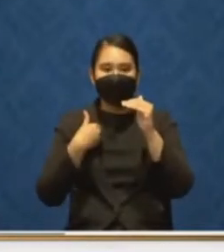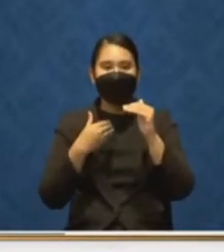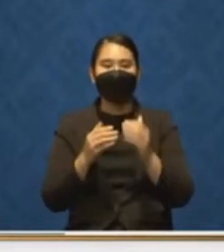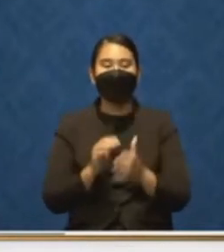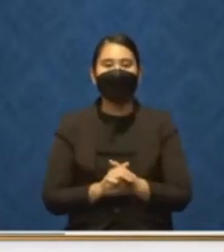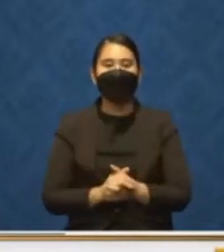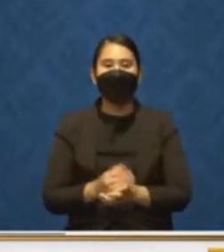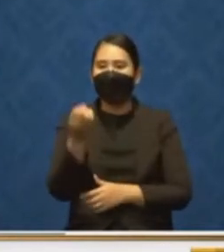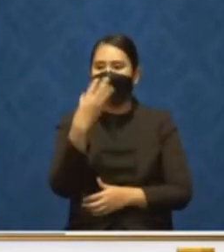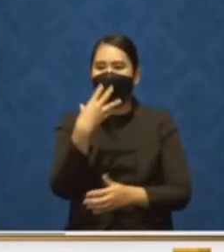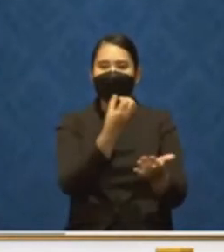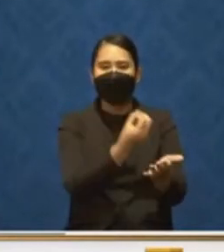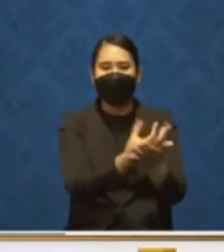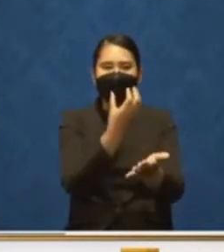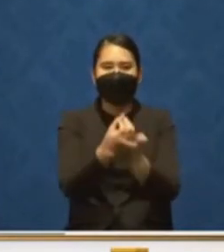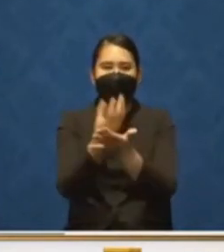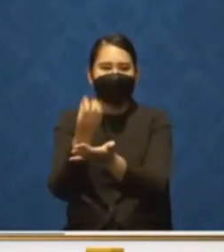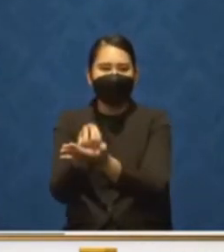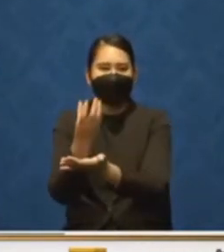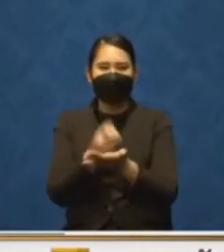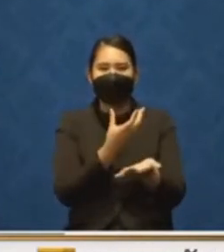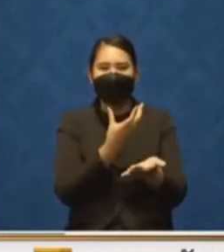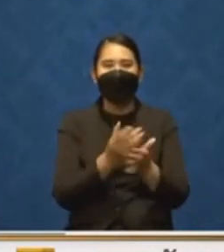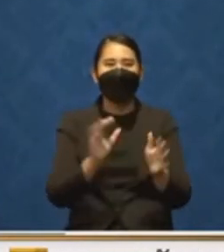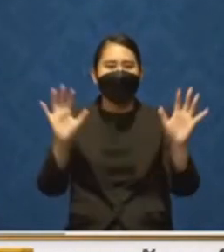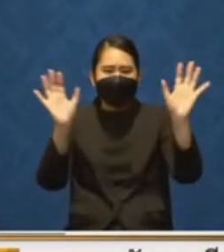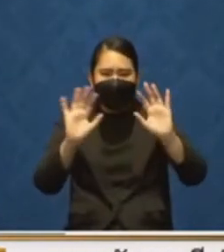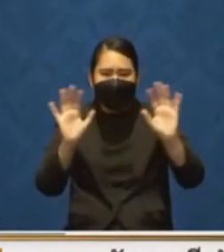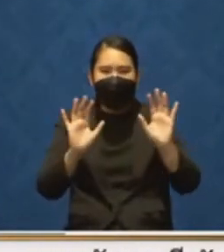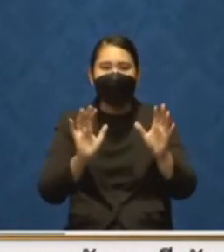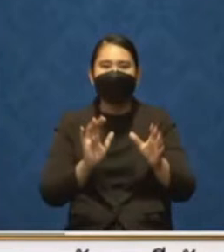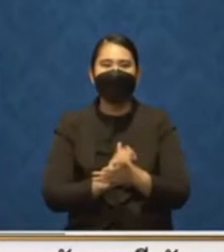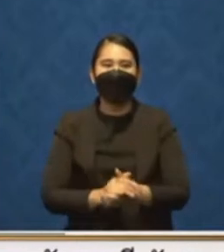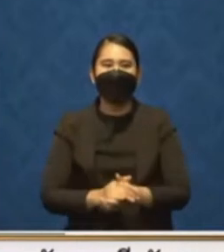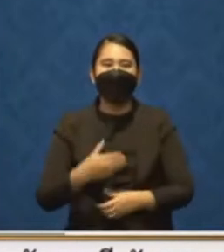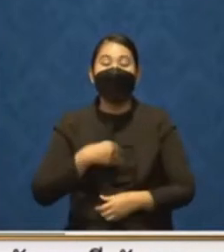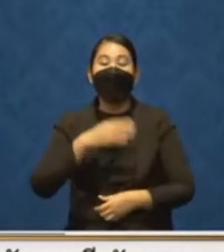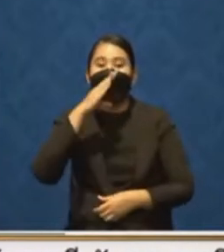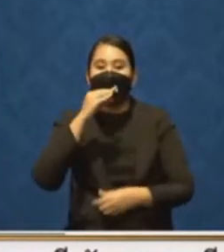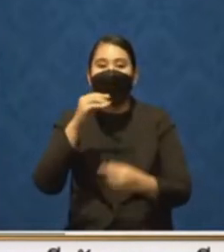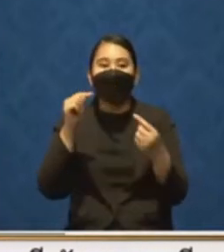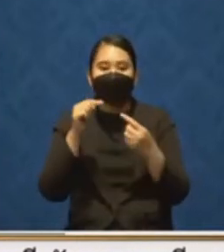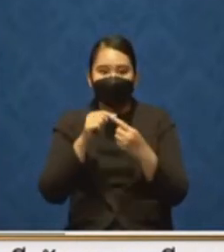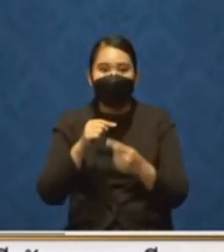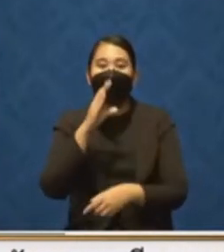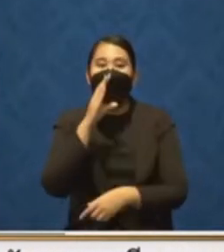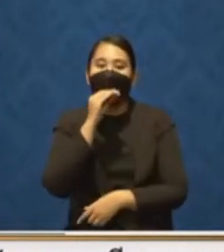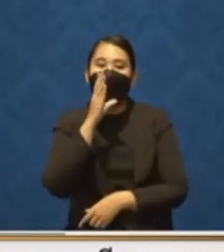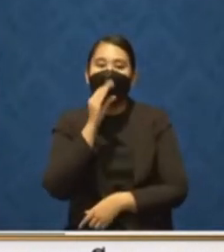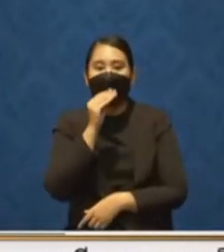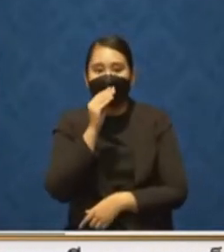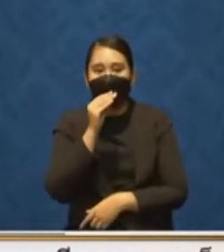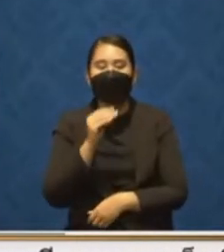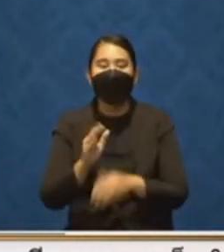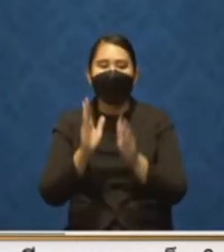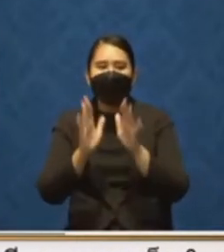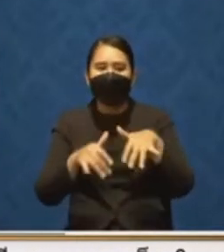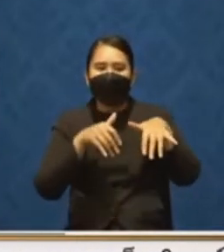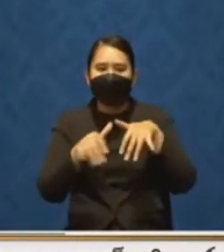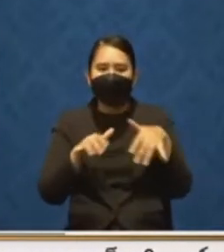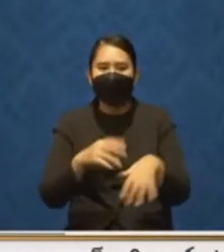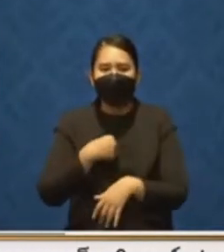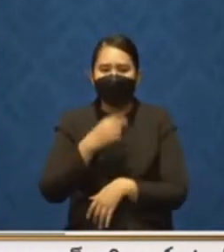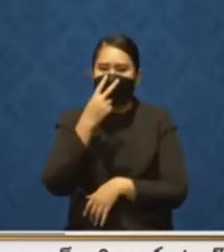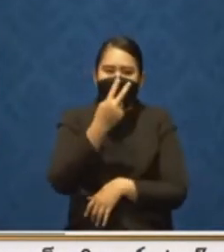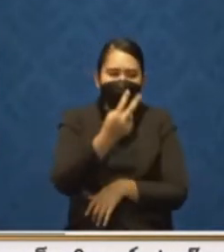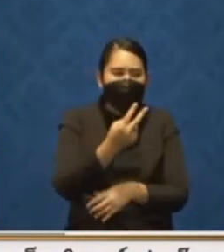ท่านบอกแพงทั้งแผ่นดินไม่จริงนะครับท่านอาจจะพูดเป็นวาทกรรมที่น้องประชาชนหลายท่านก็อาจจะรู้สึกว่าหันไปทางไหน